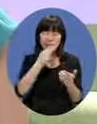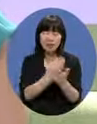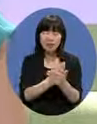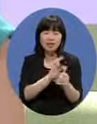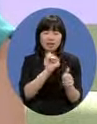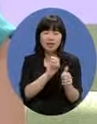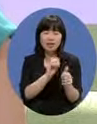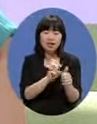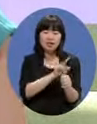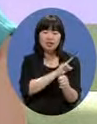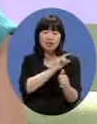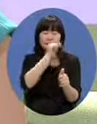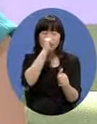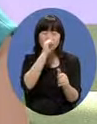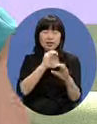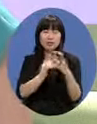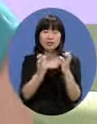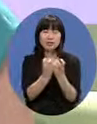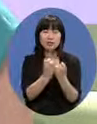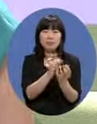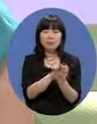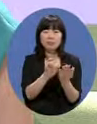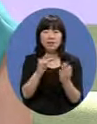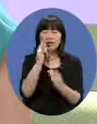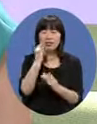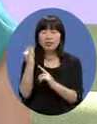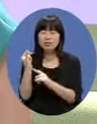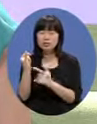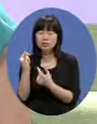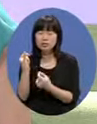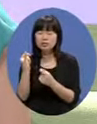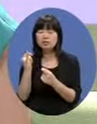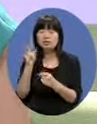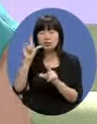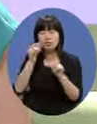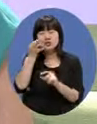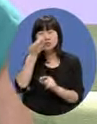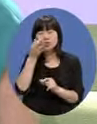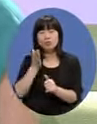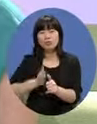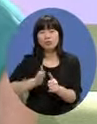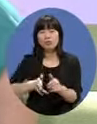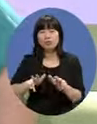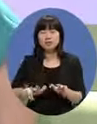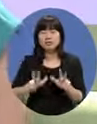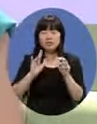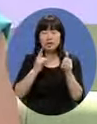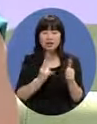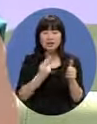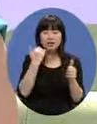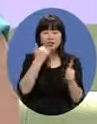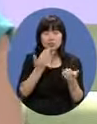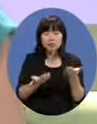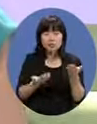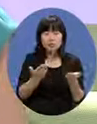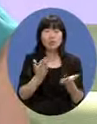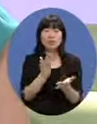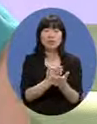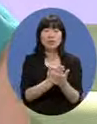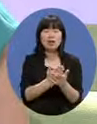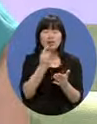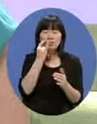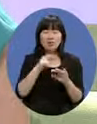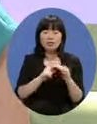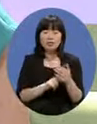않게 말하는 게 제일 좋은 의사소통이거든요. 그러니까 어머님 역시 그런 모습을 보여줘야 돼요. 뭐 아이한테 뭐 누굴 비교하는 게 아니라